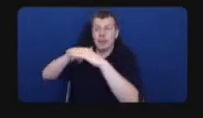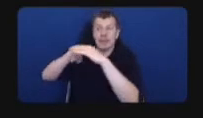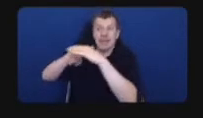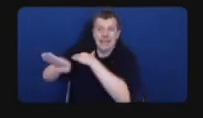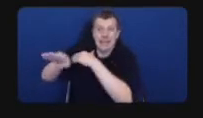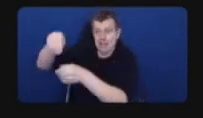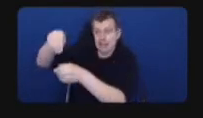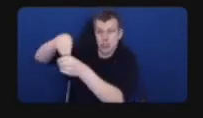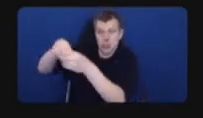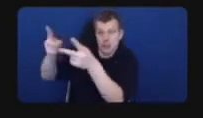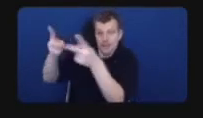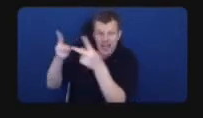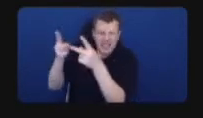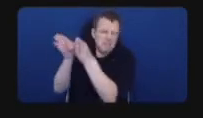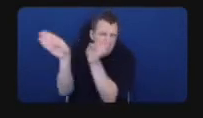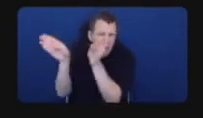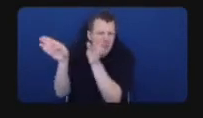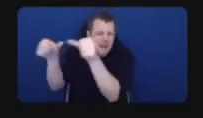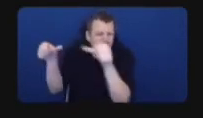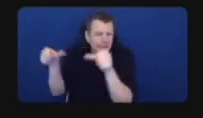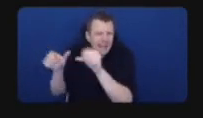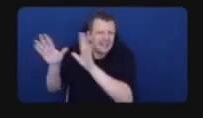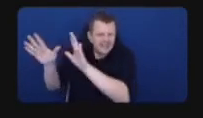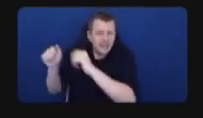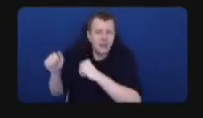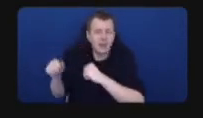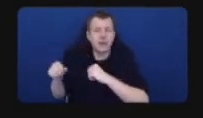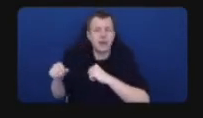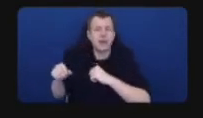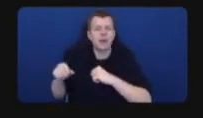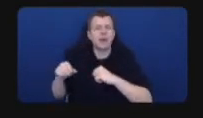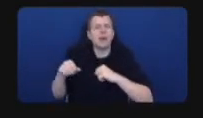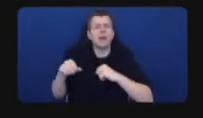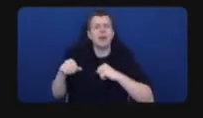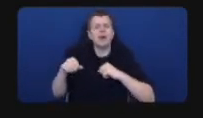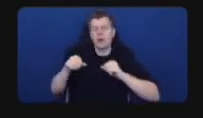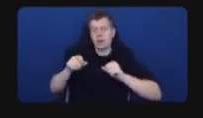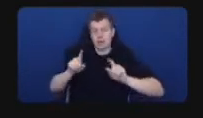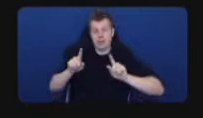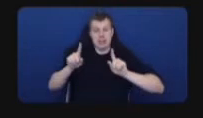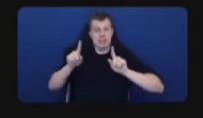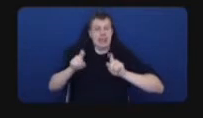在堂吃餐馆呢也是需要戴口罩的。